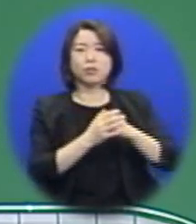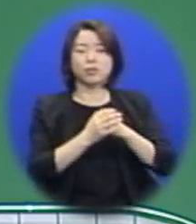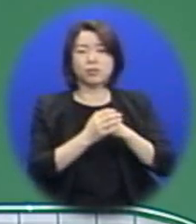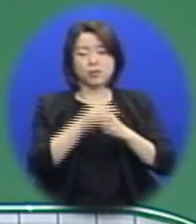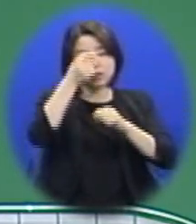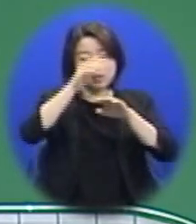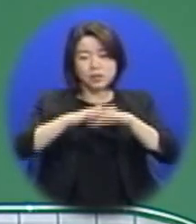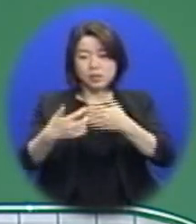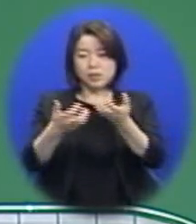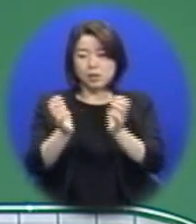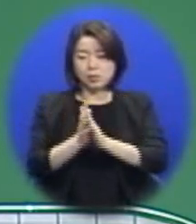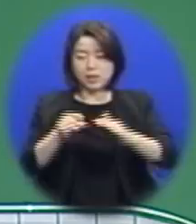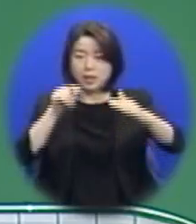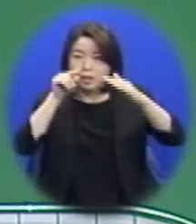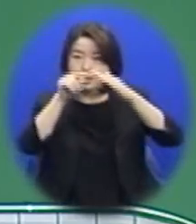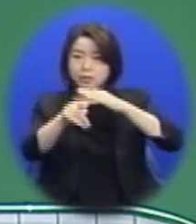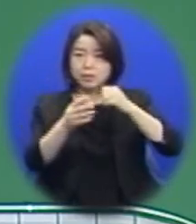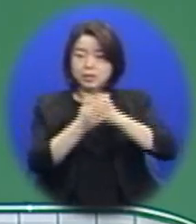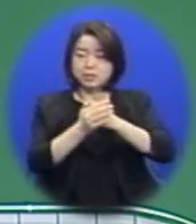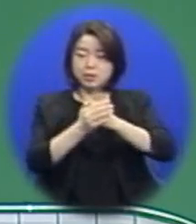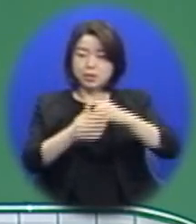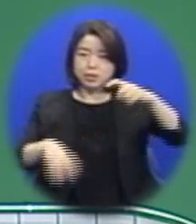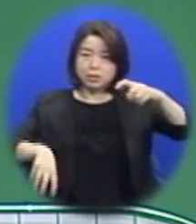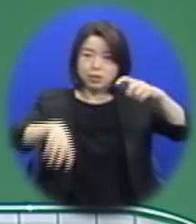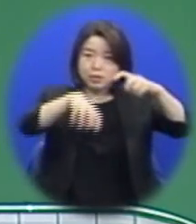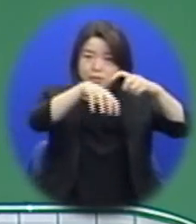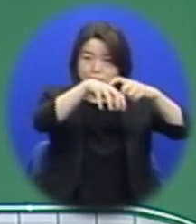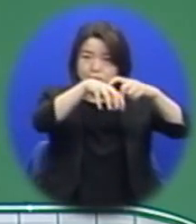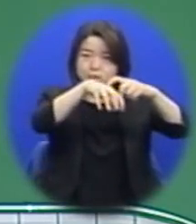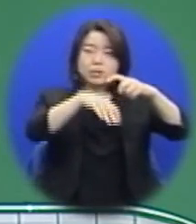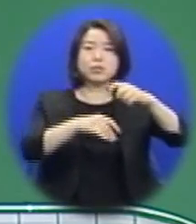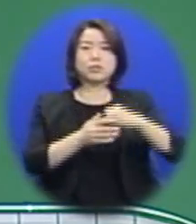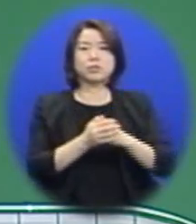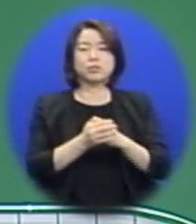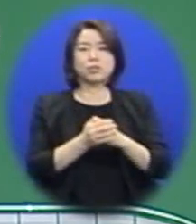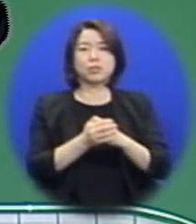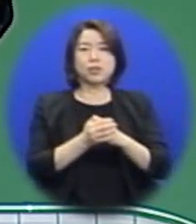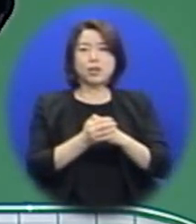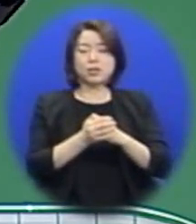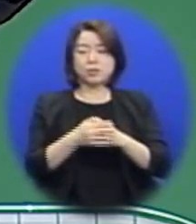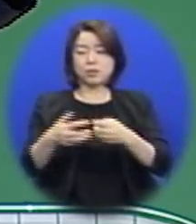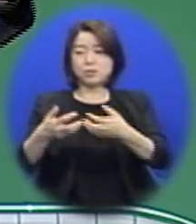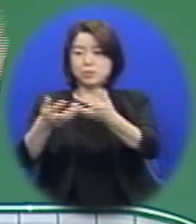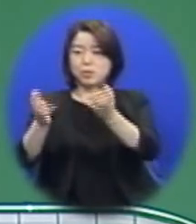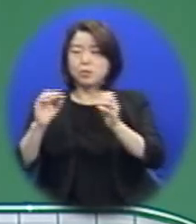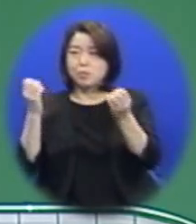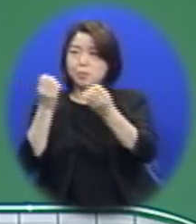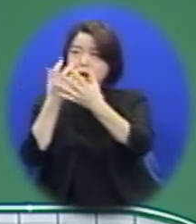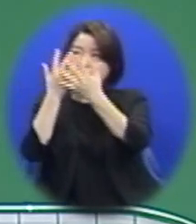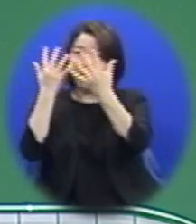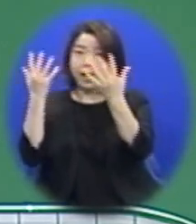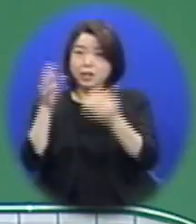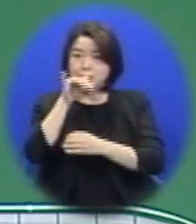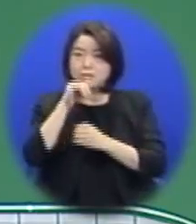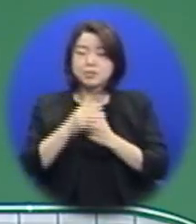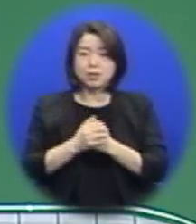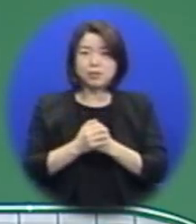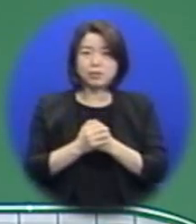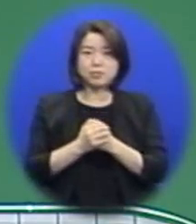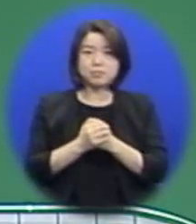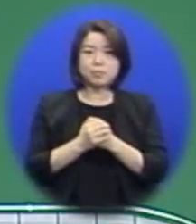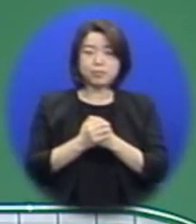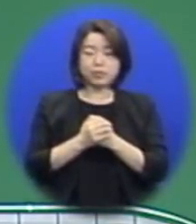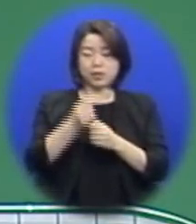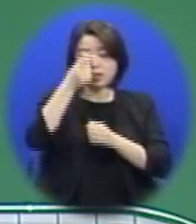예배당에 들어가서 그 등잔 거리에 등잔을 걸었습니다. 그러니 예배당 안이 좀 환해지기 시작했습니다.